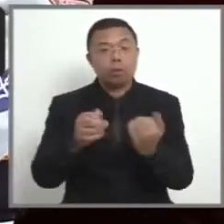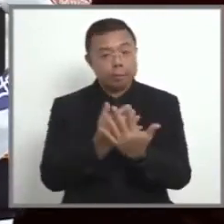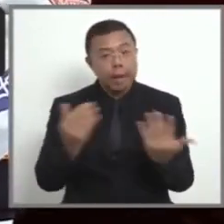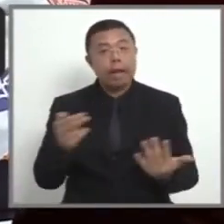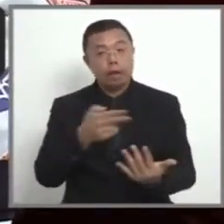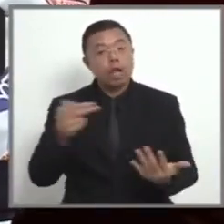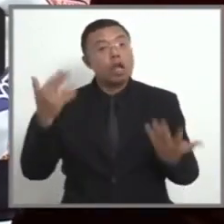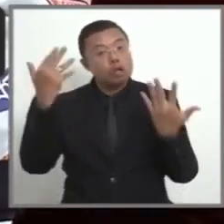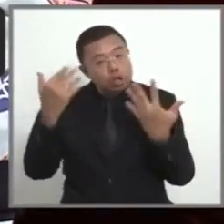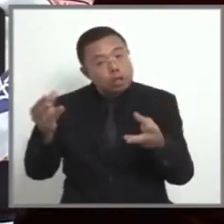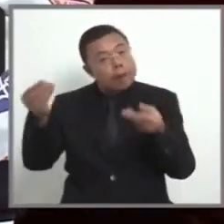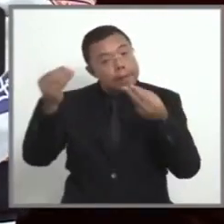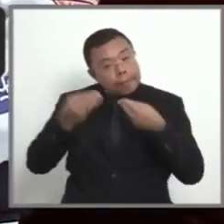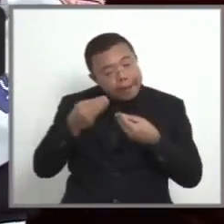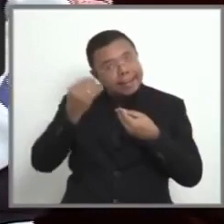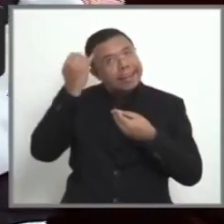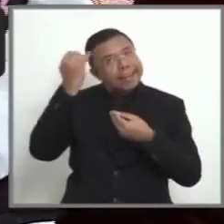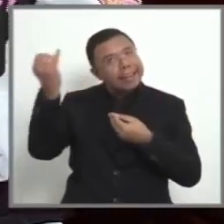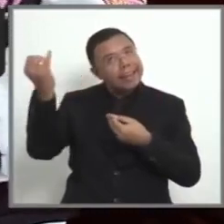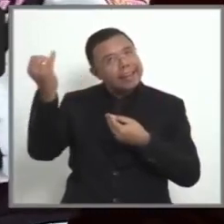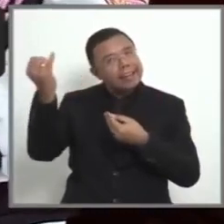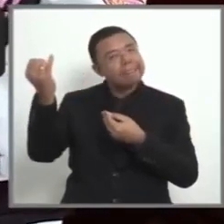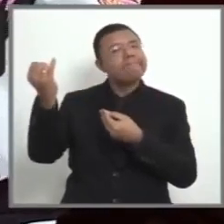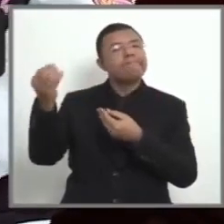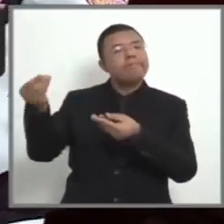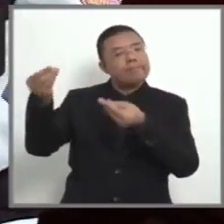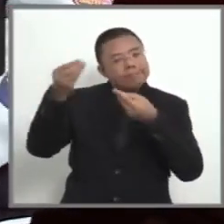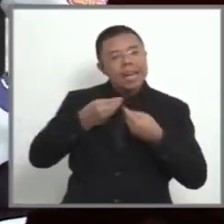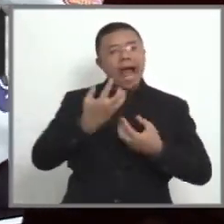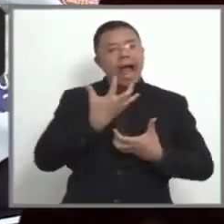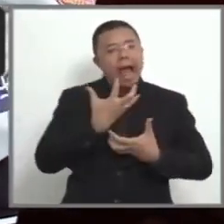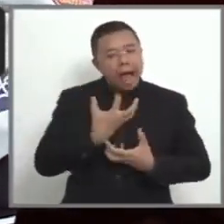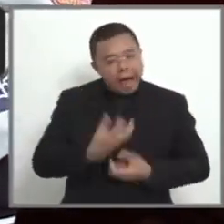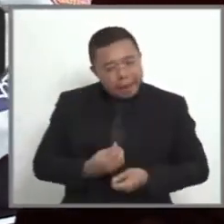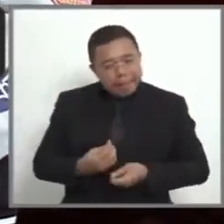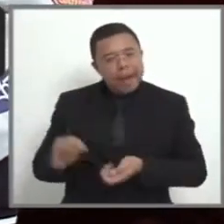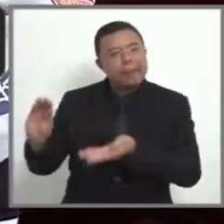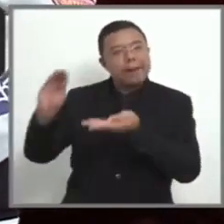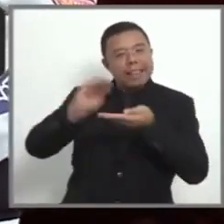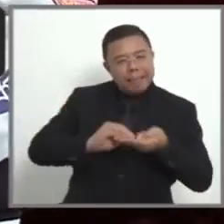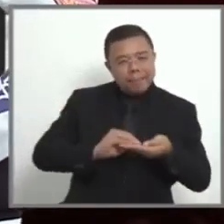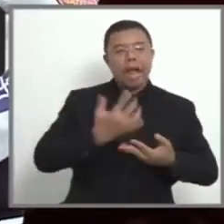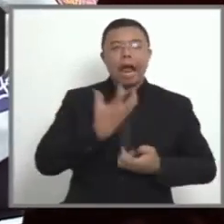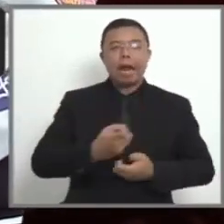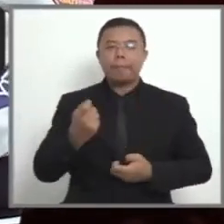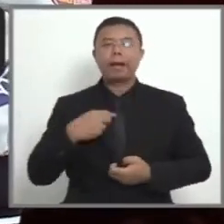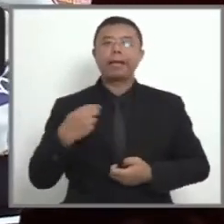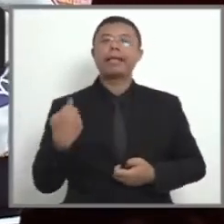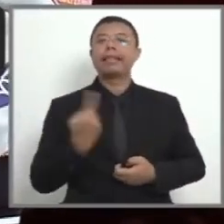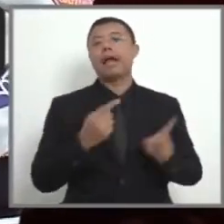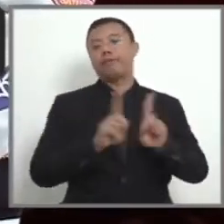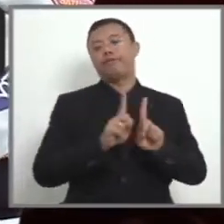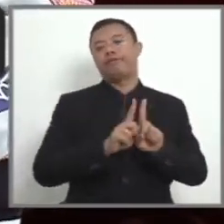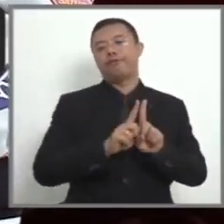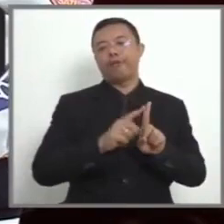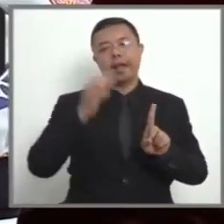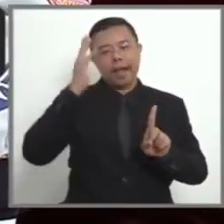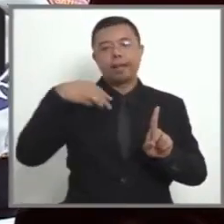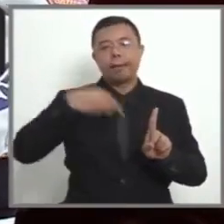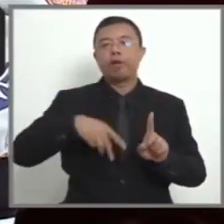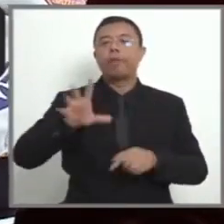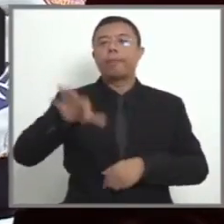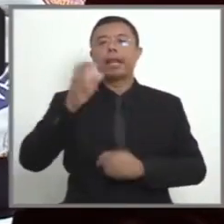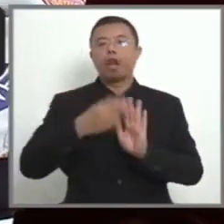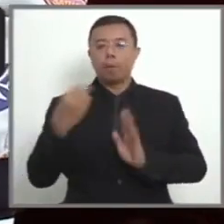Indonesia yang telah memberikan inspirasi menitipkan harapan kepada pundak kami berdua untuk memilih nomor